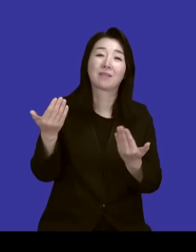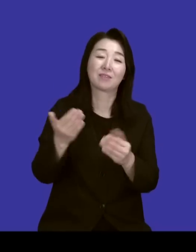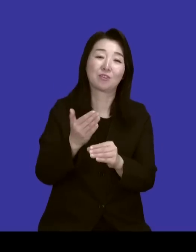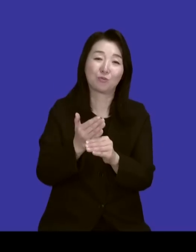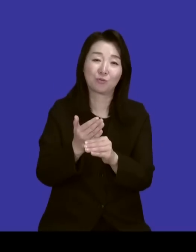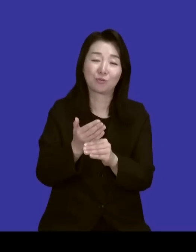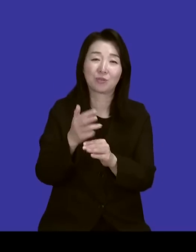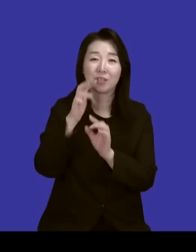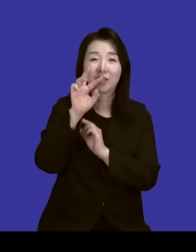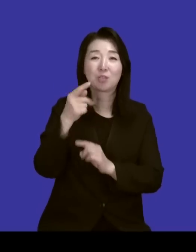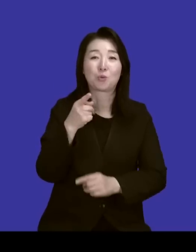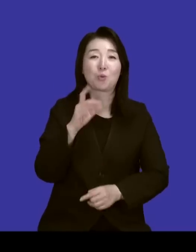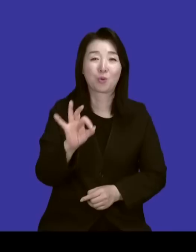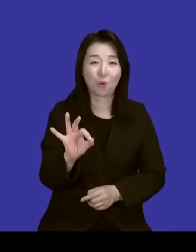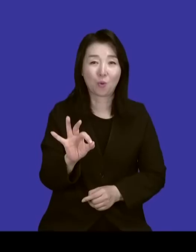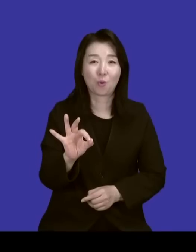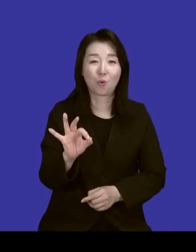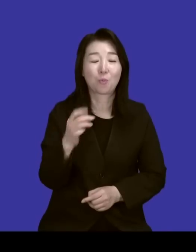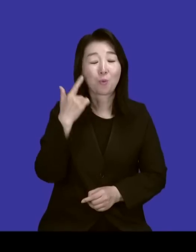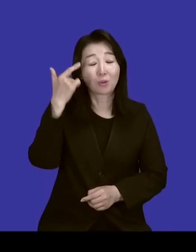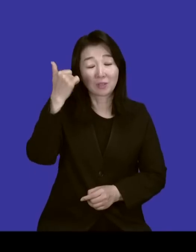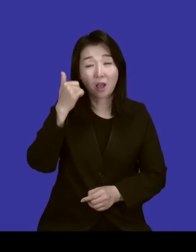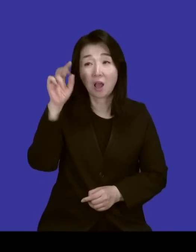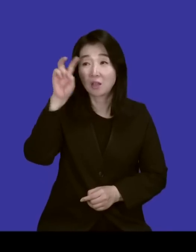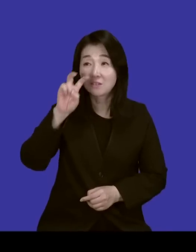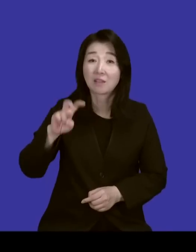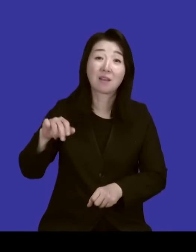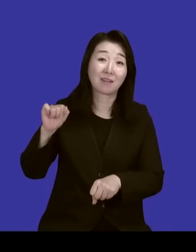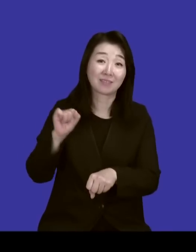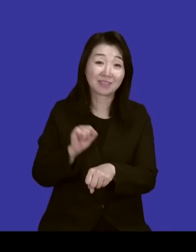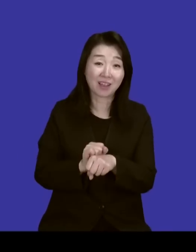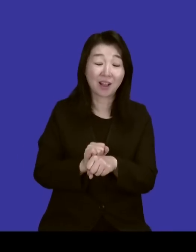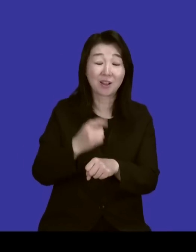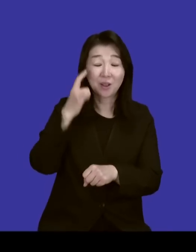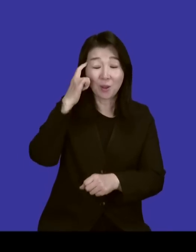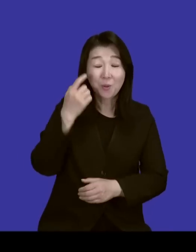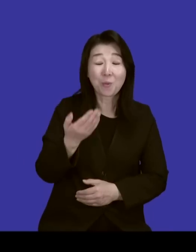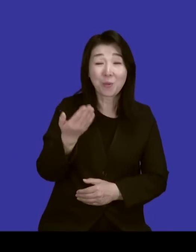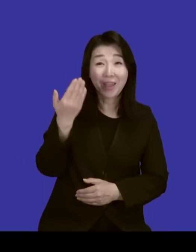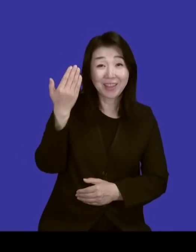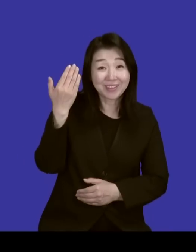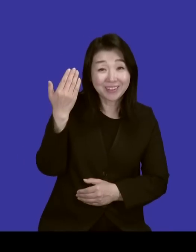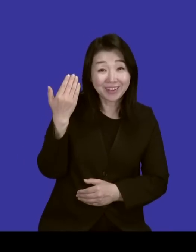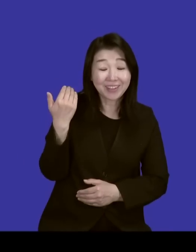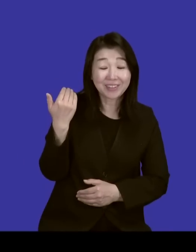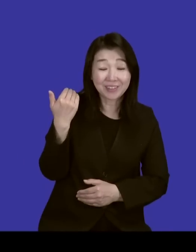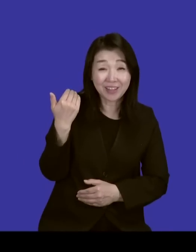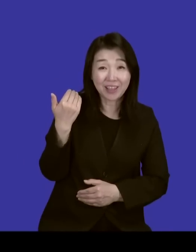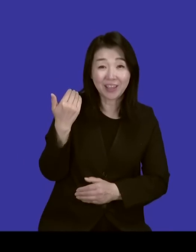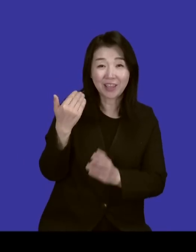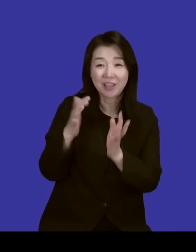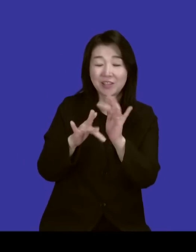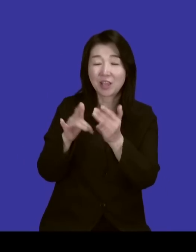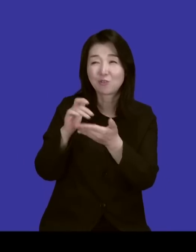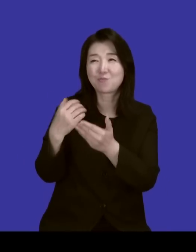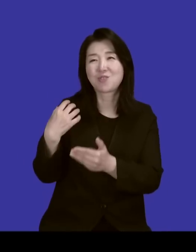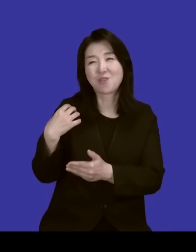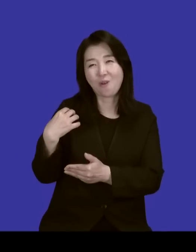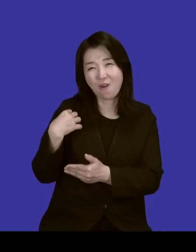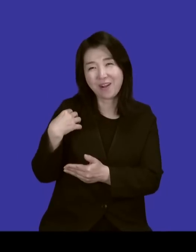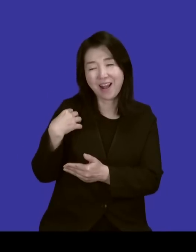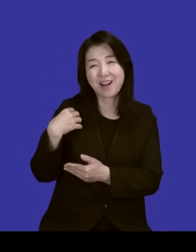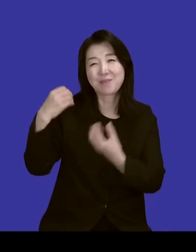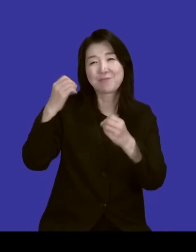이종용 목사님이거든요. 네. 뭐 노래 찬양도 잘하시고 옛날 예. 지저스 크라이스트 슈퍼스타, 네네네. 그 예수님 역할도 그분이 그